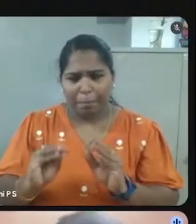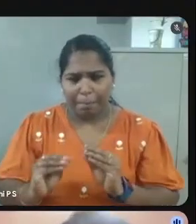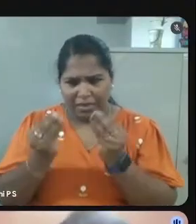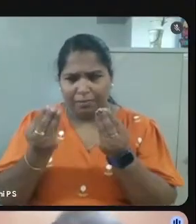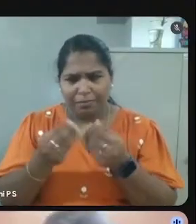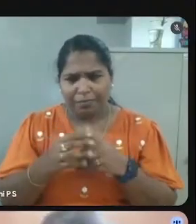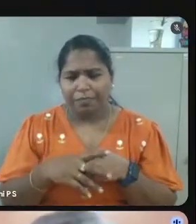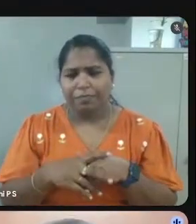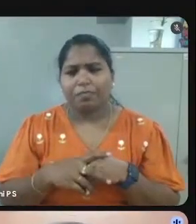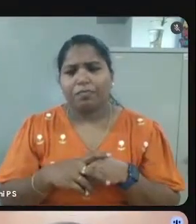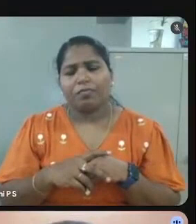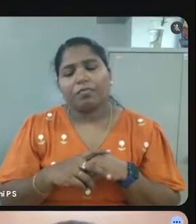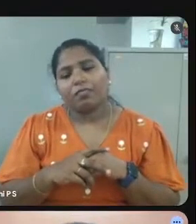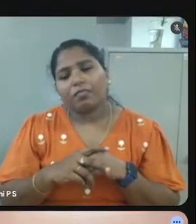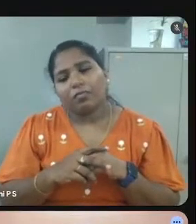ആക്ടിവിറ്റി നമുക്കൊരു